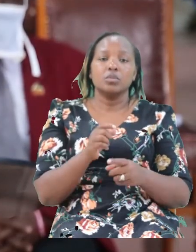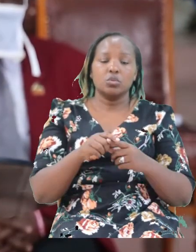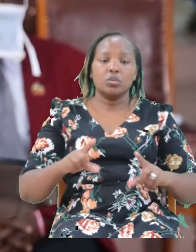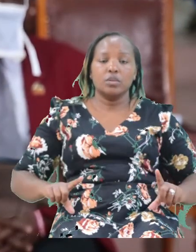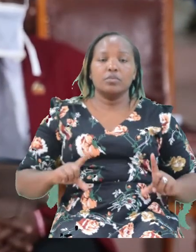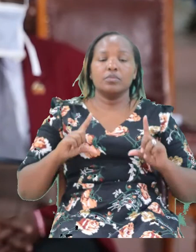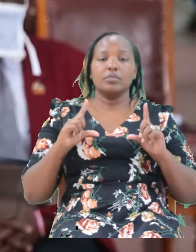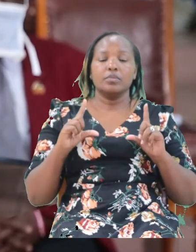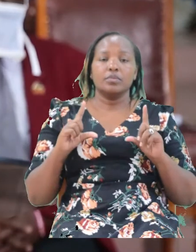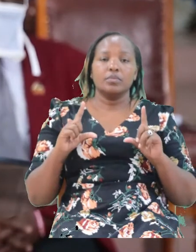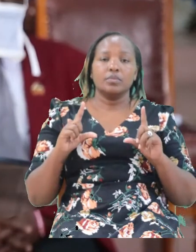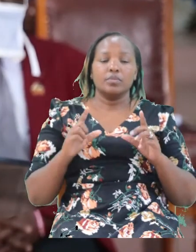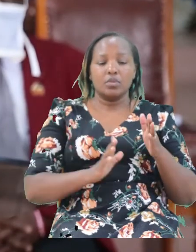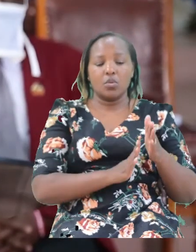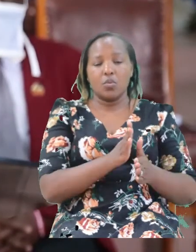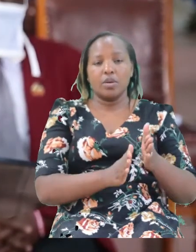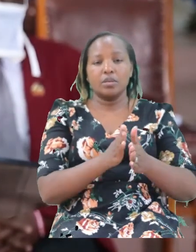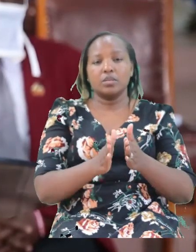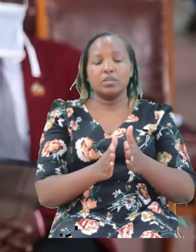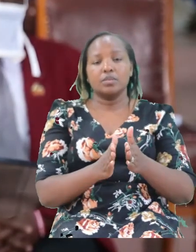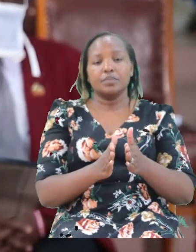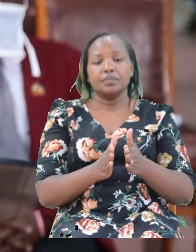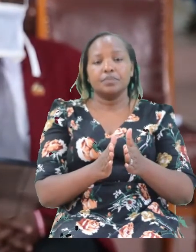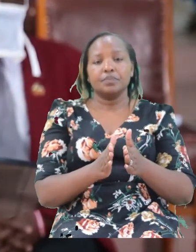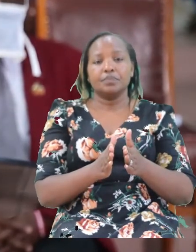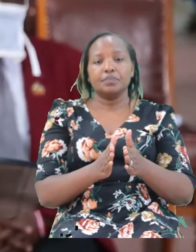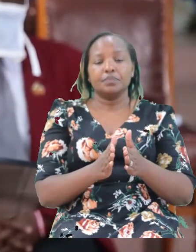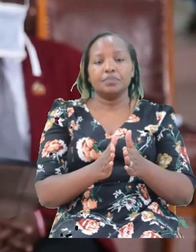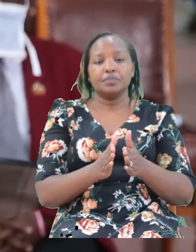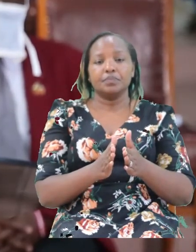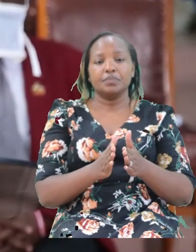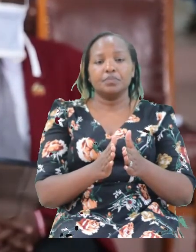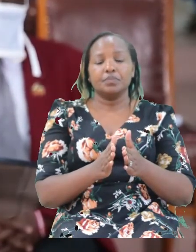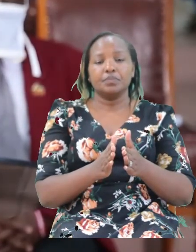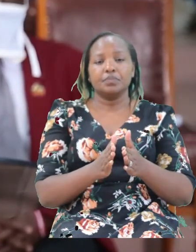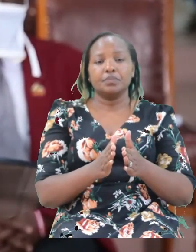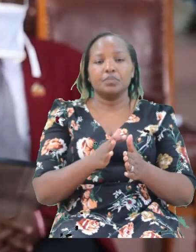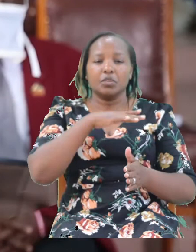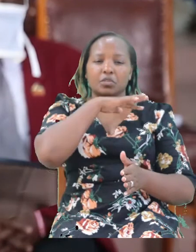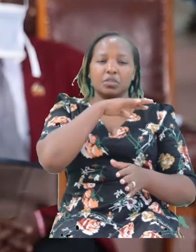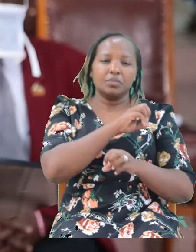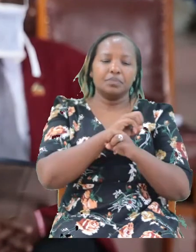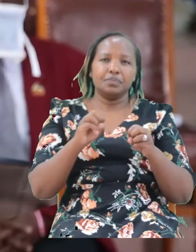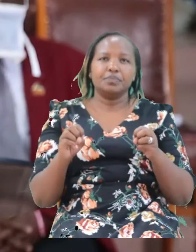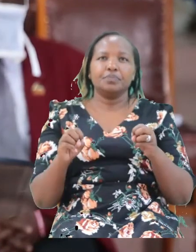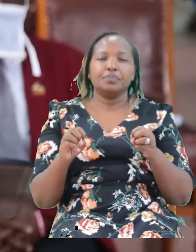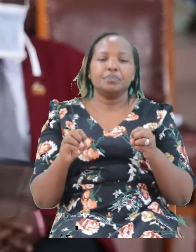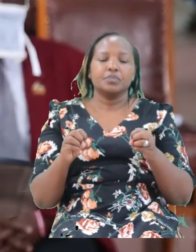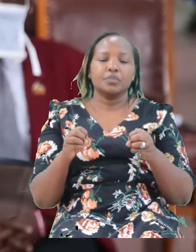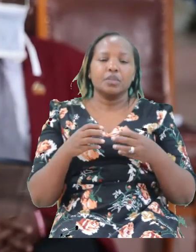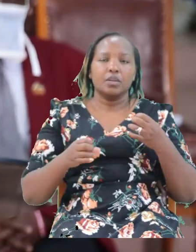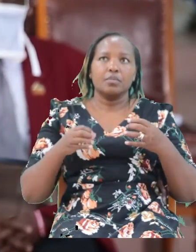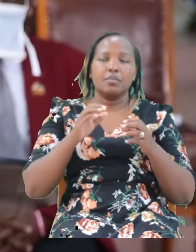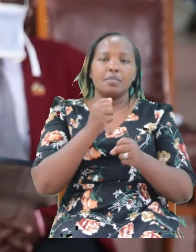kukaa kwa njia ambayo haitakuwa ya kujichanganya, na njia ambayo